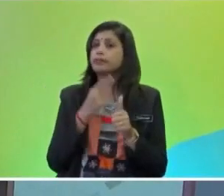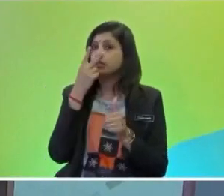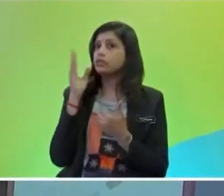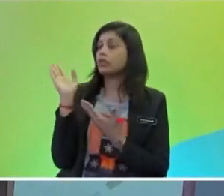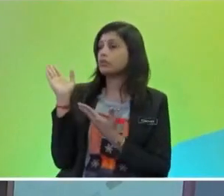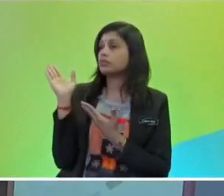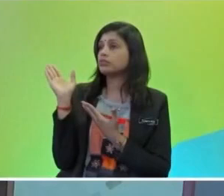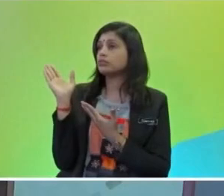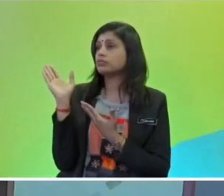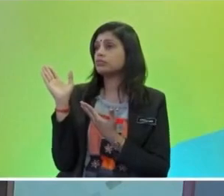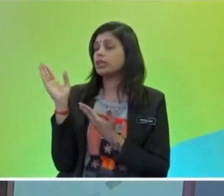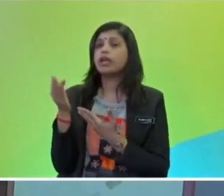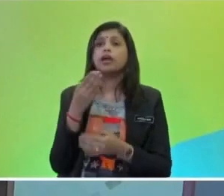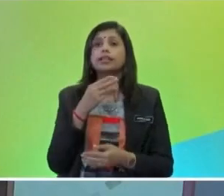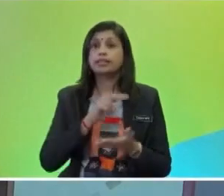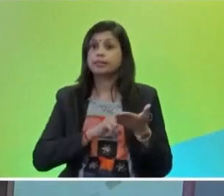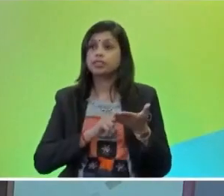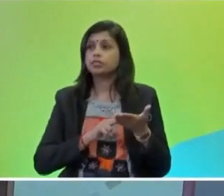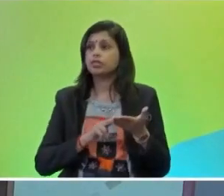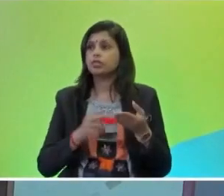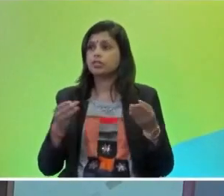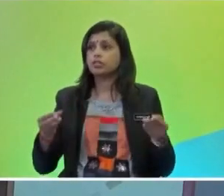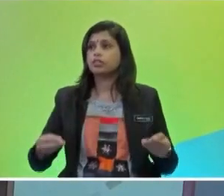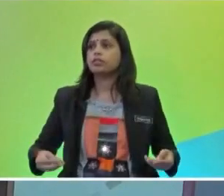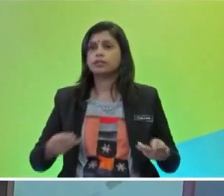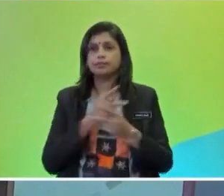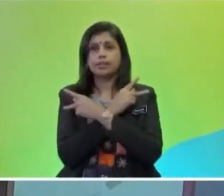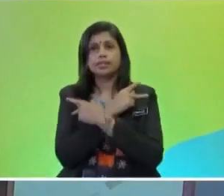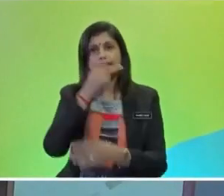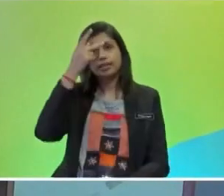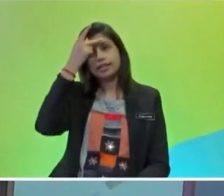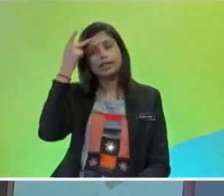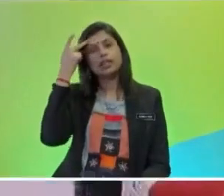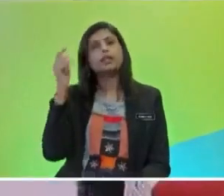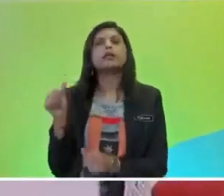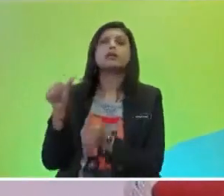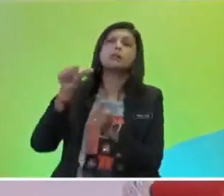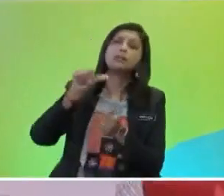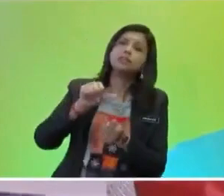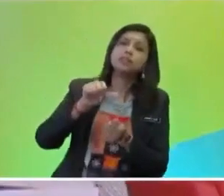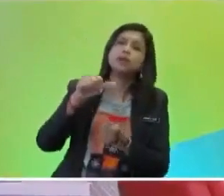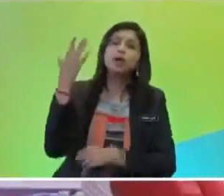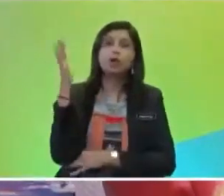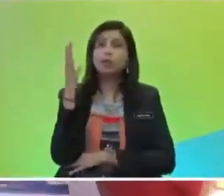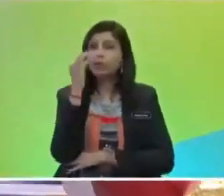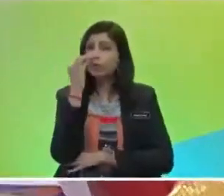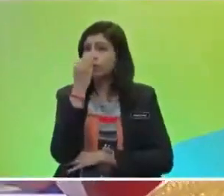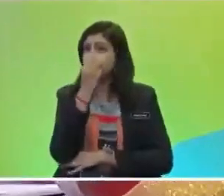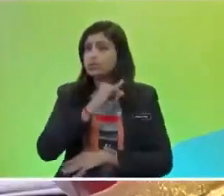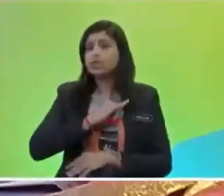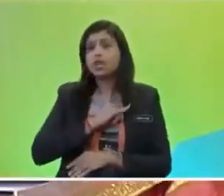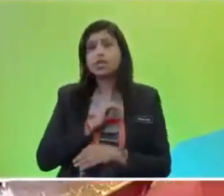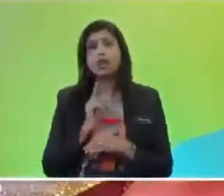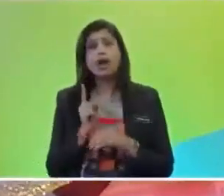okay, tolong bacakan hadiah ni untuk apa? Okay, terima kasih kerana menyiram pokok bunga saya.